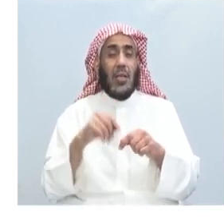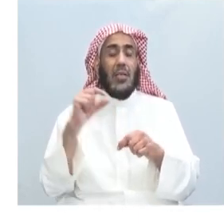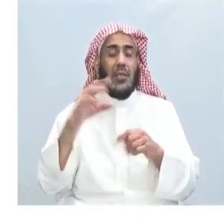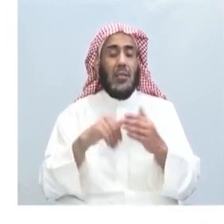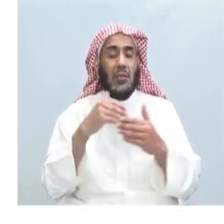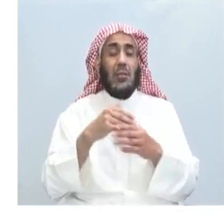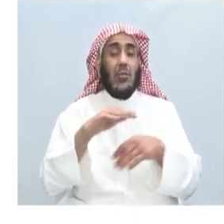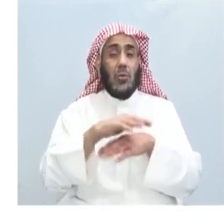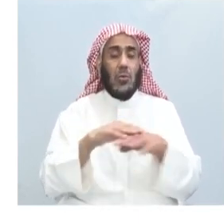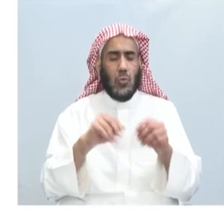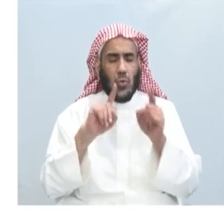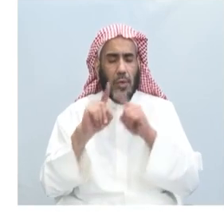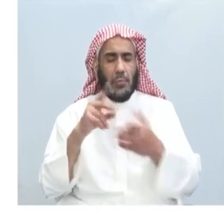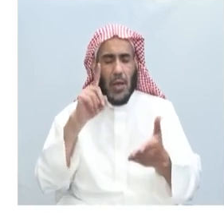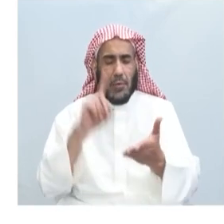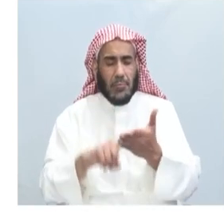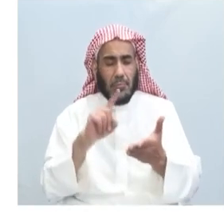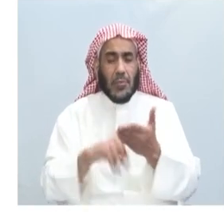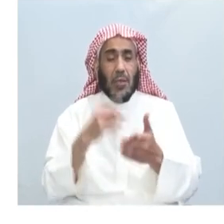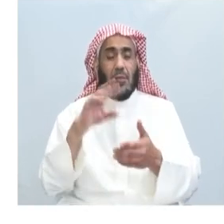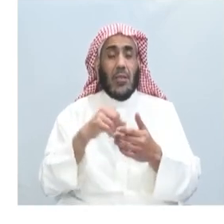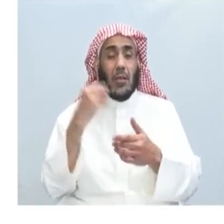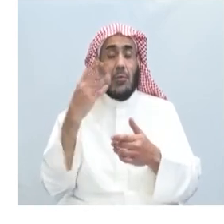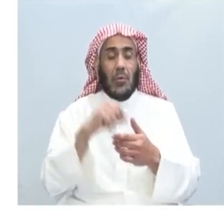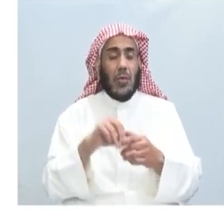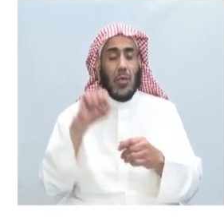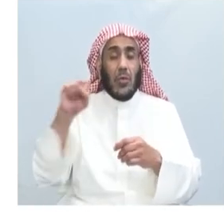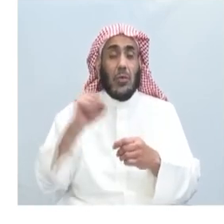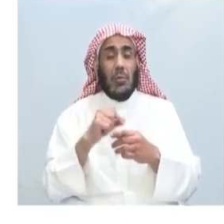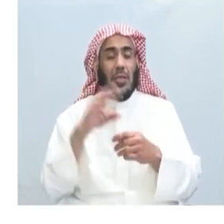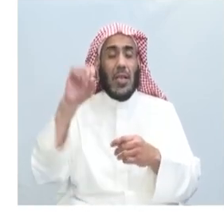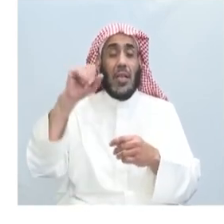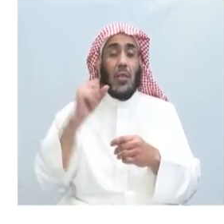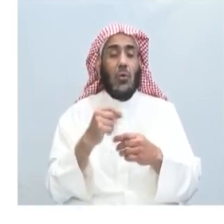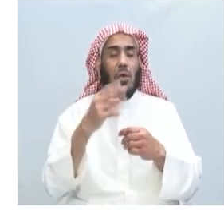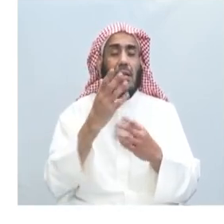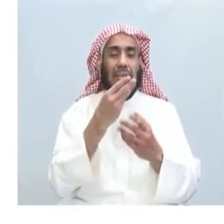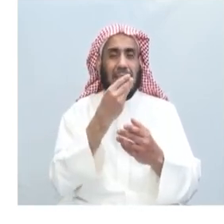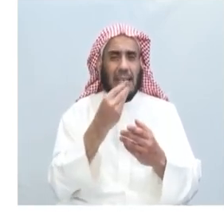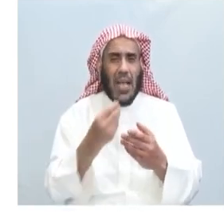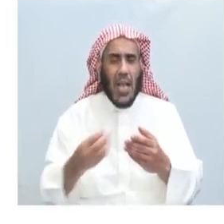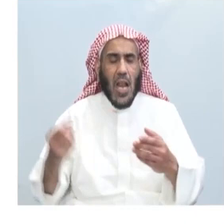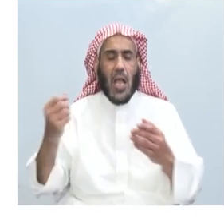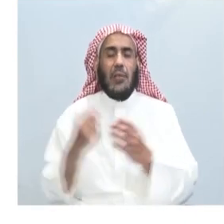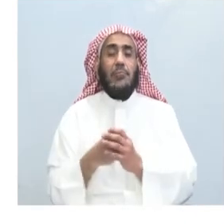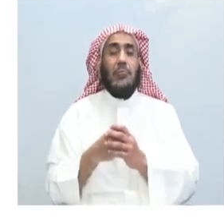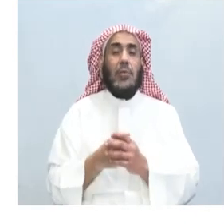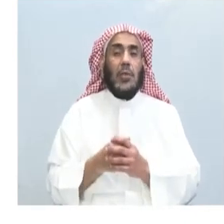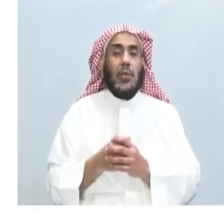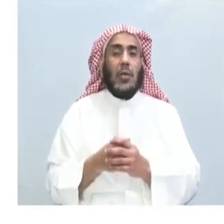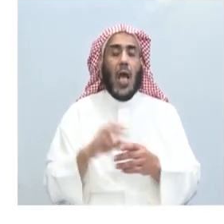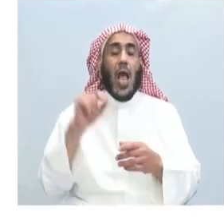ستذهب للجدول ستشاهد ان 2.44 يخص ماده الايثانول السائل